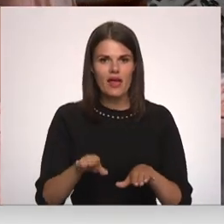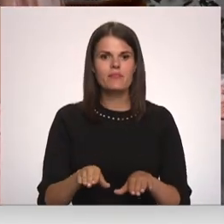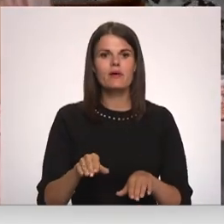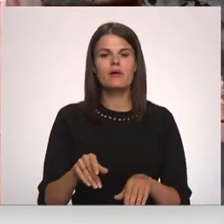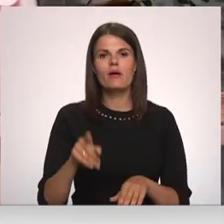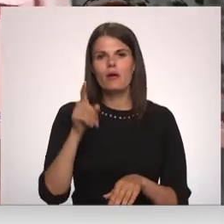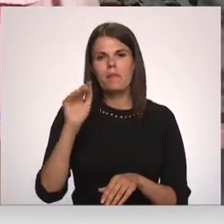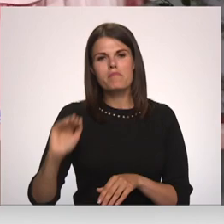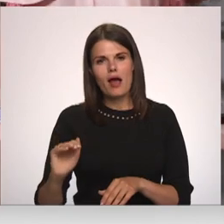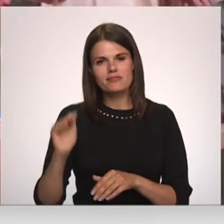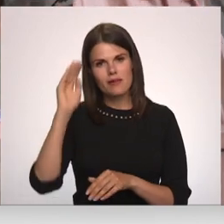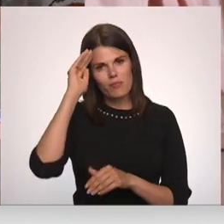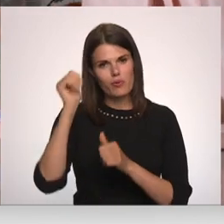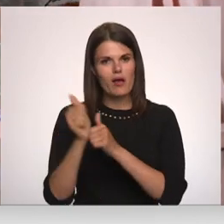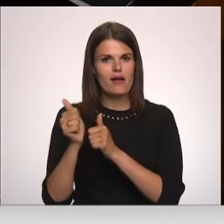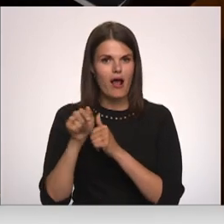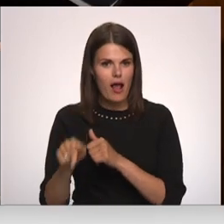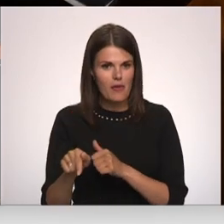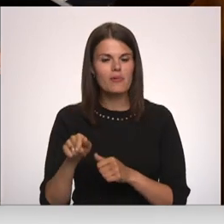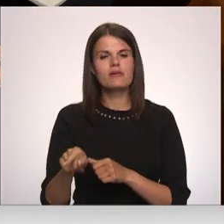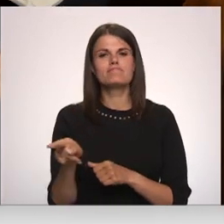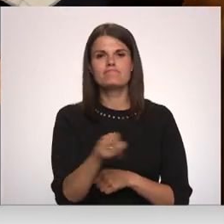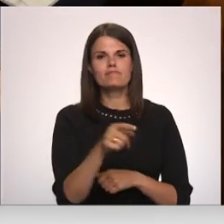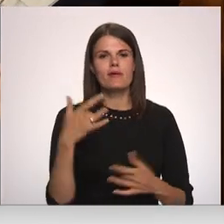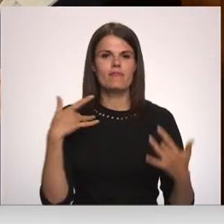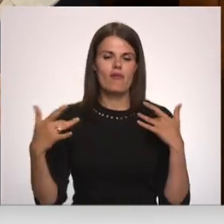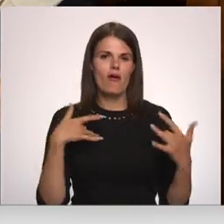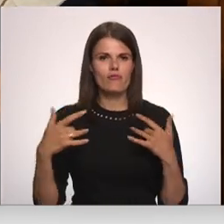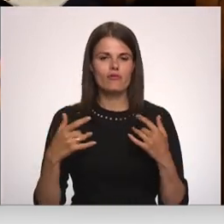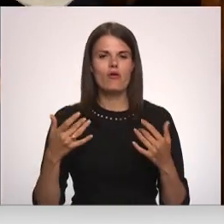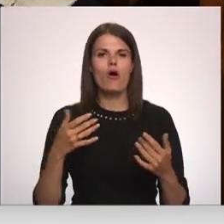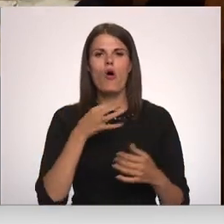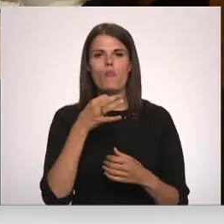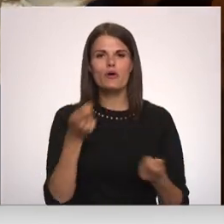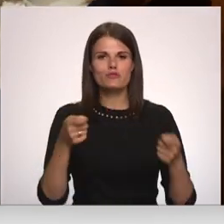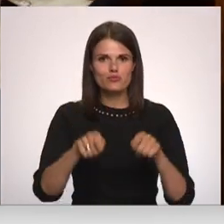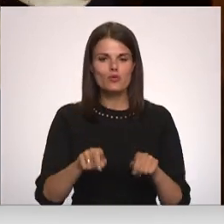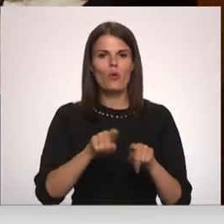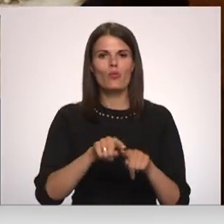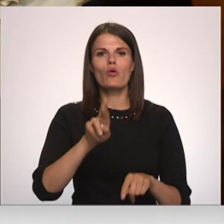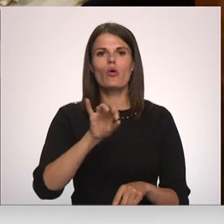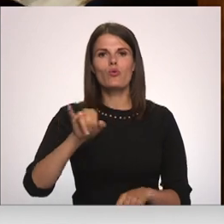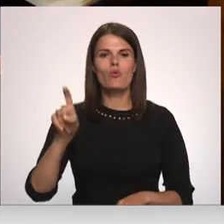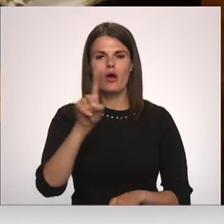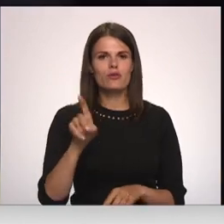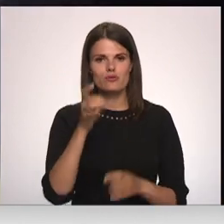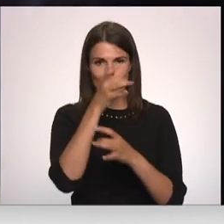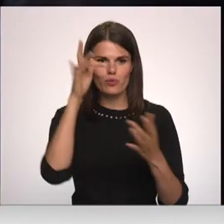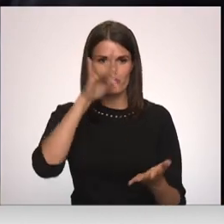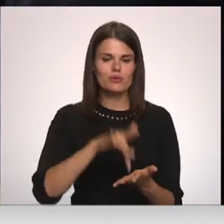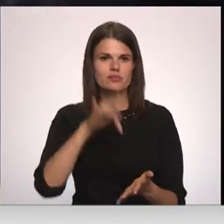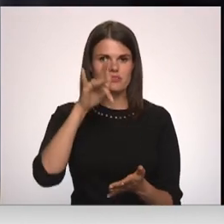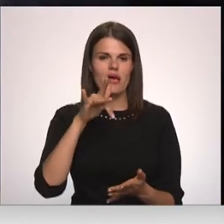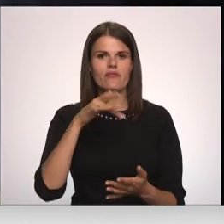kaimiņa ciema puikas, kam uzticēta loma emocionālā operas noslēgumā, līdz Rojas kultūras centra sieviešu korim Kalva, kam